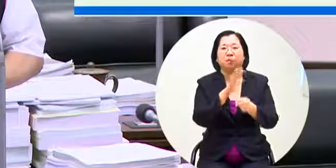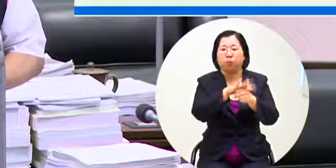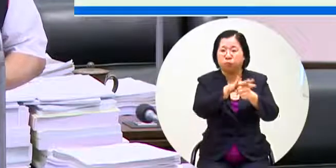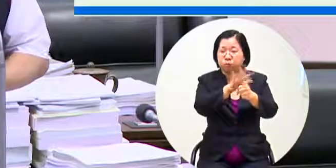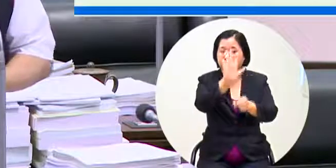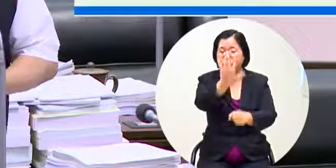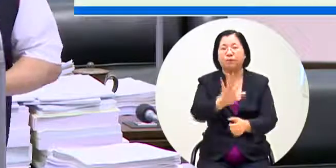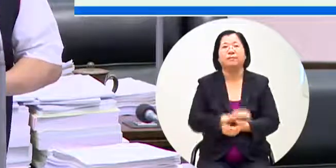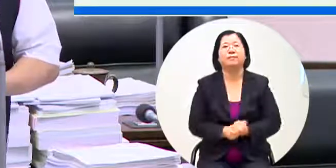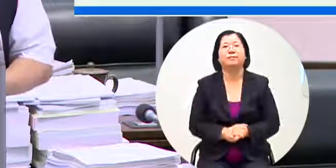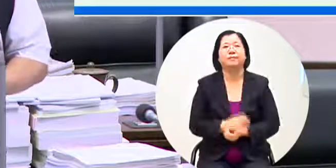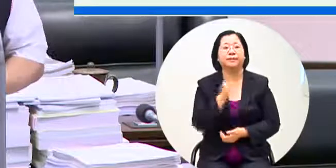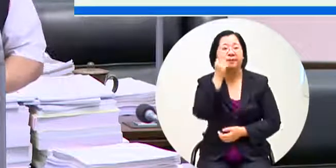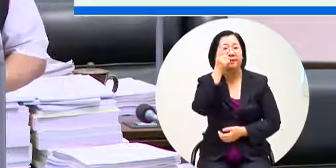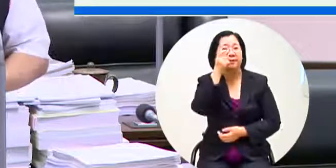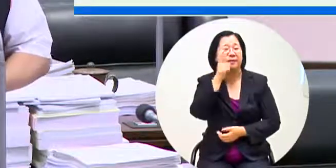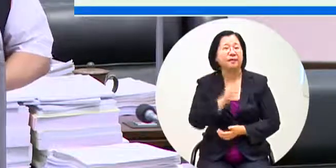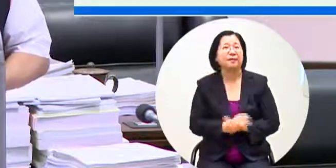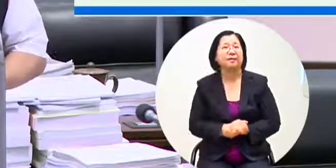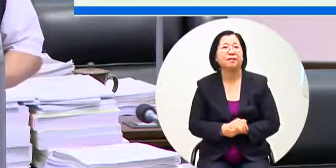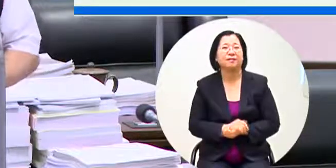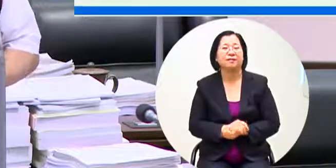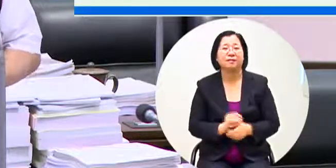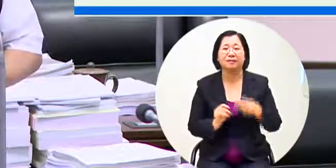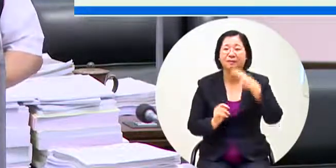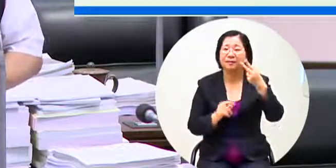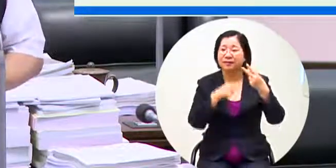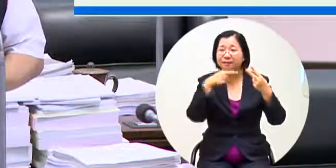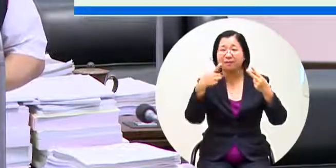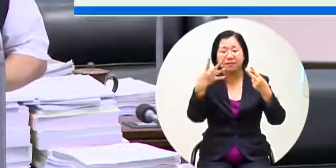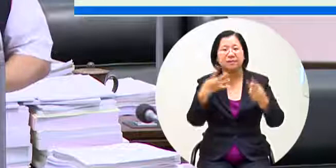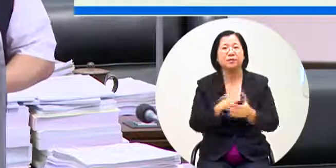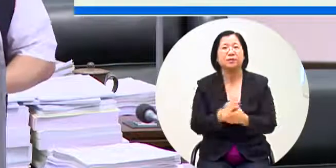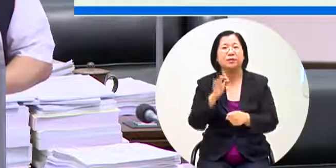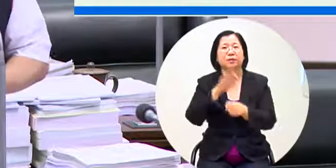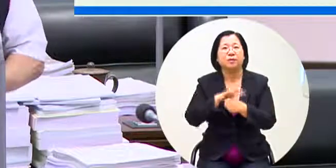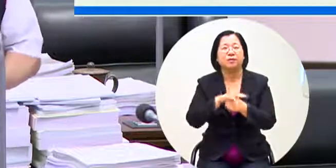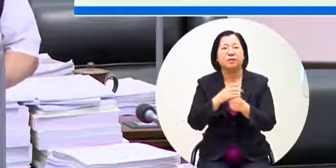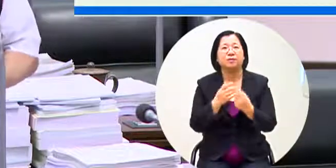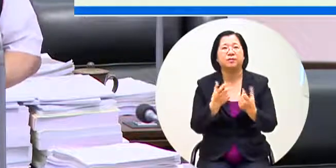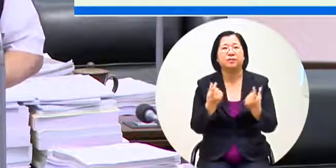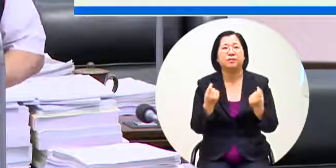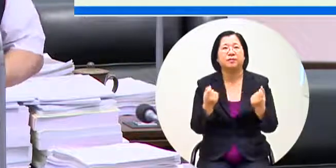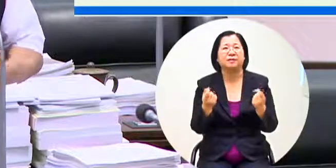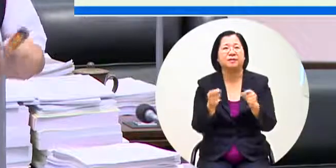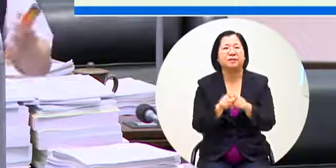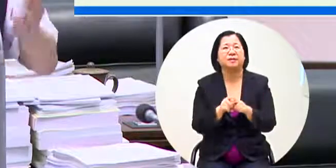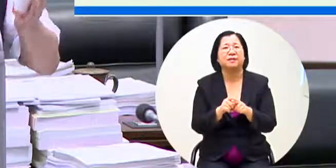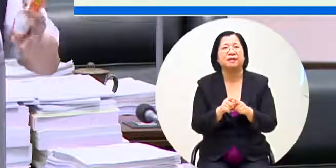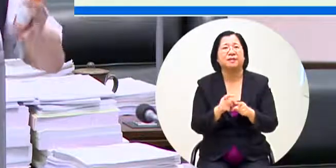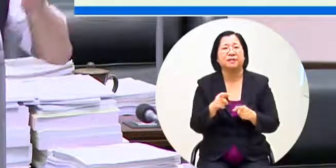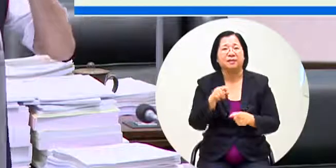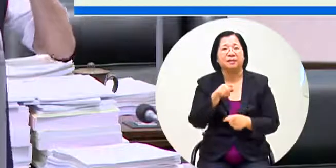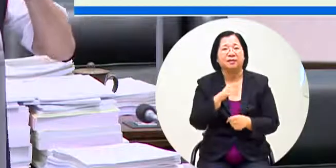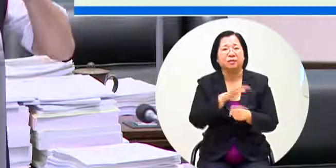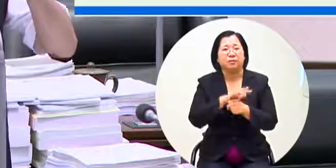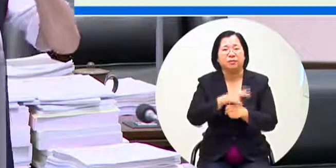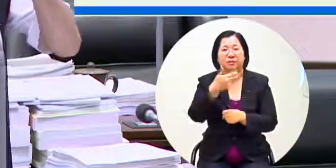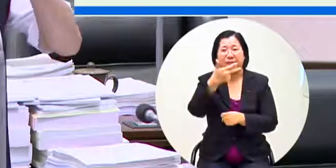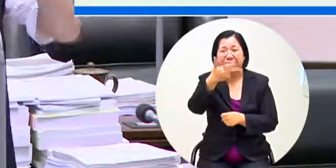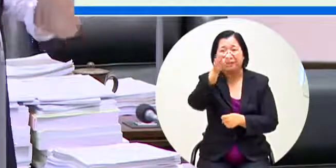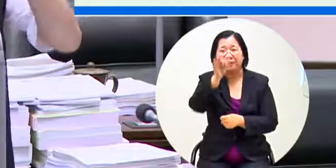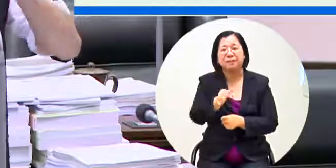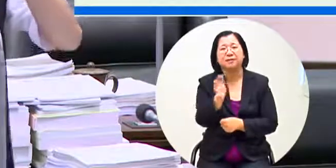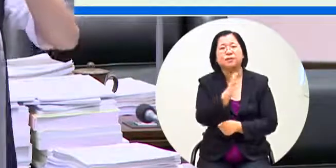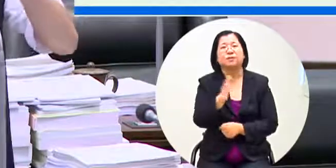伊是2到4岁。啊！伊补助的金额起来差不多有将近到7亿的这个金额吼，真济乌来、罗德，就